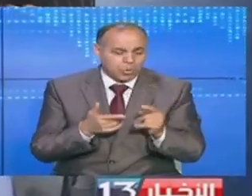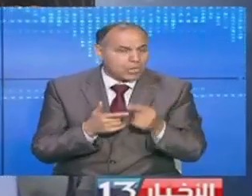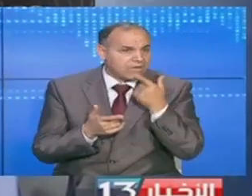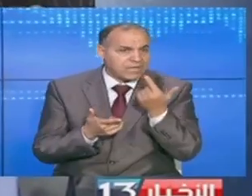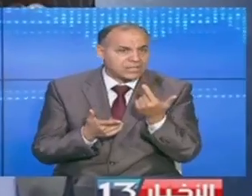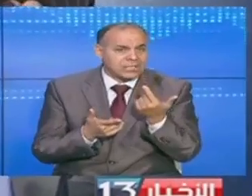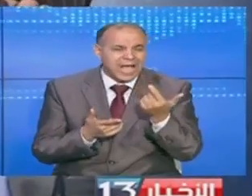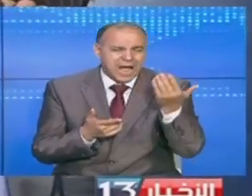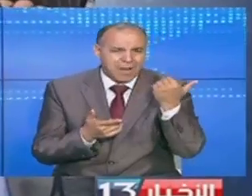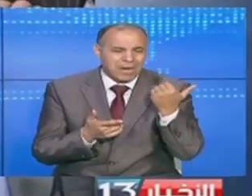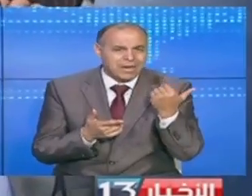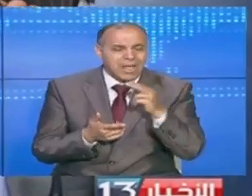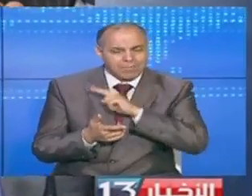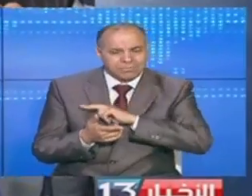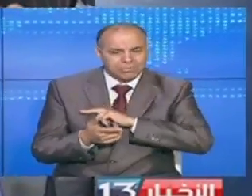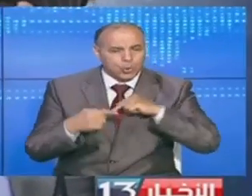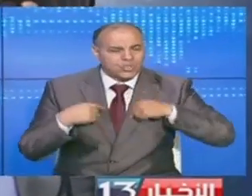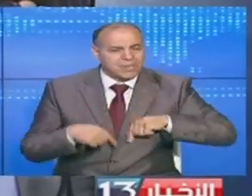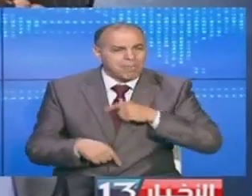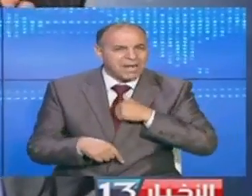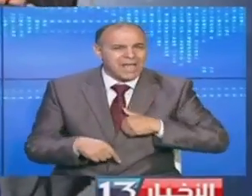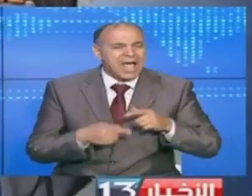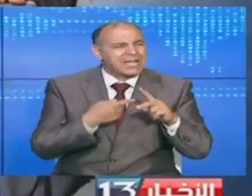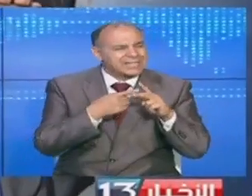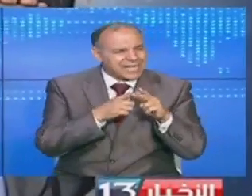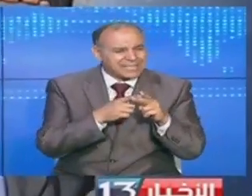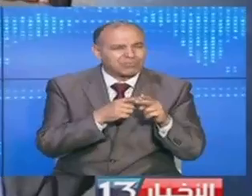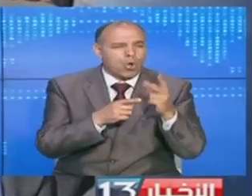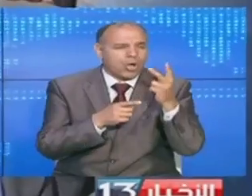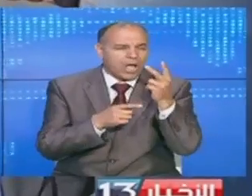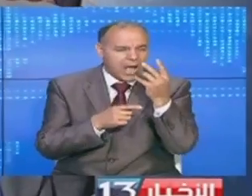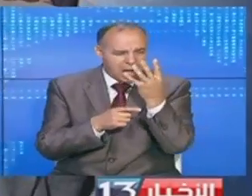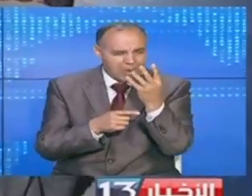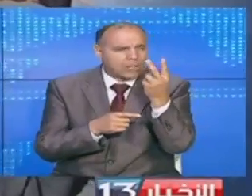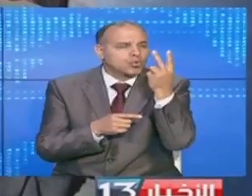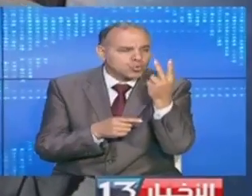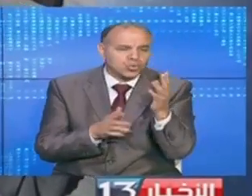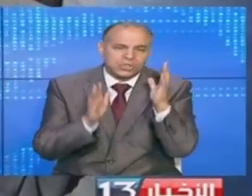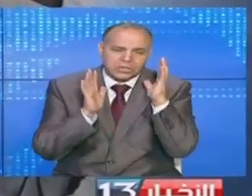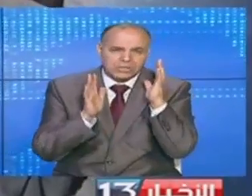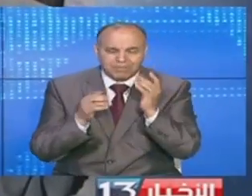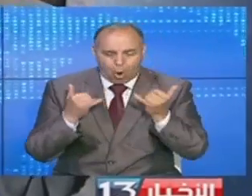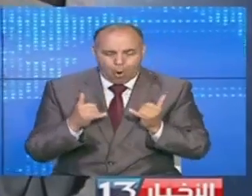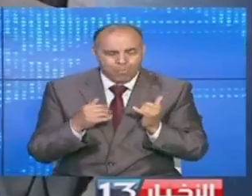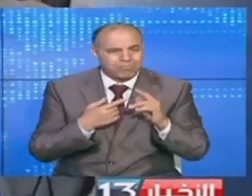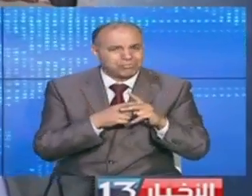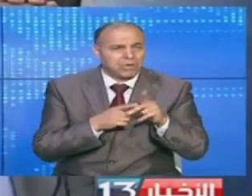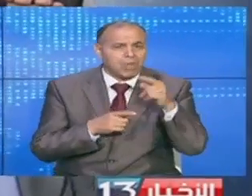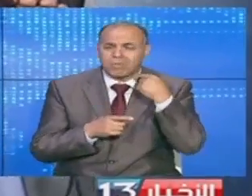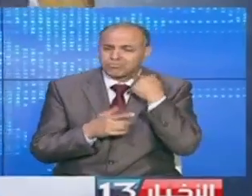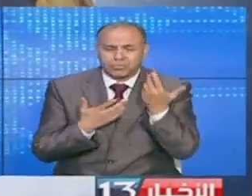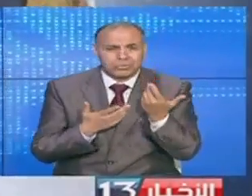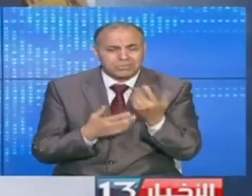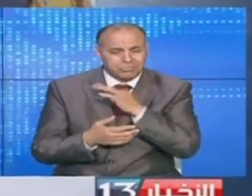قلنا التامين، احنا قدمنا مقترح للسيد وزير الماليه، قلنا له اقل شيء التامين يلزم يكون 50% وتبقى ديما الشركات رابحه ماهيش خاسره حتى